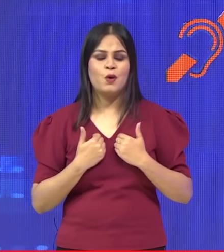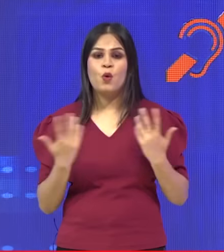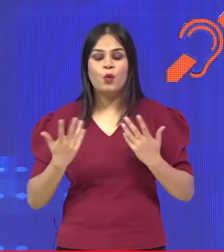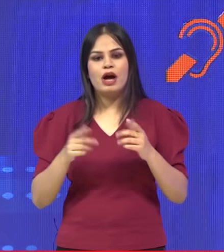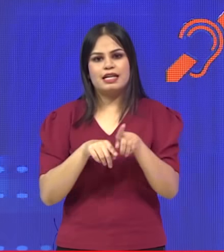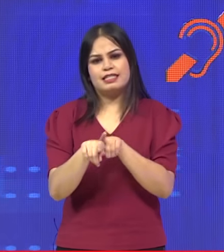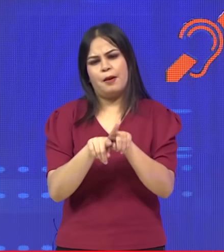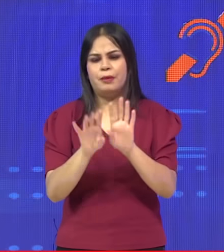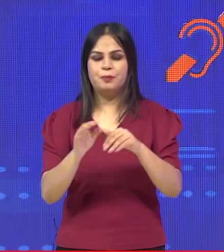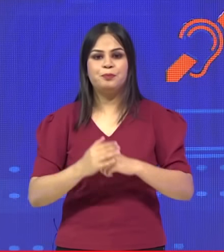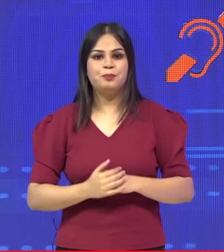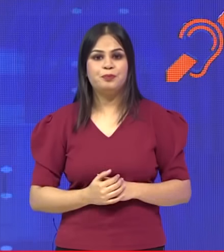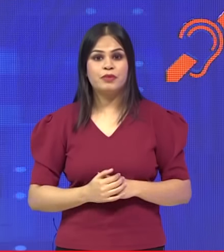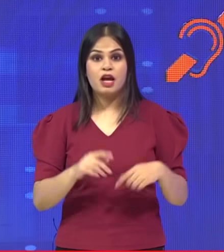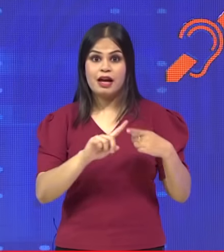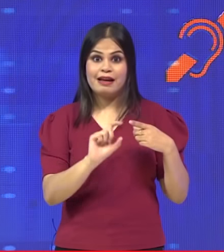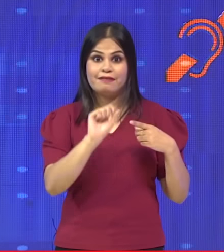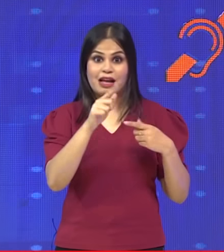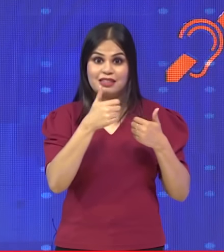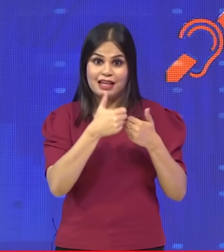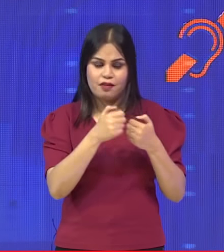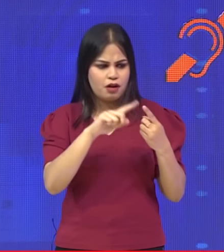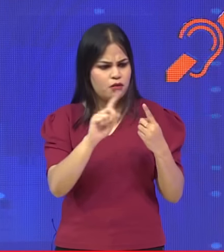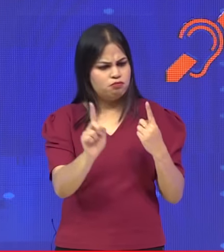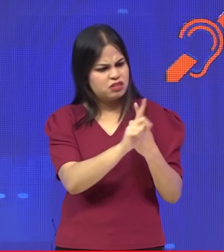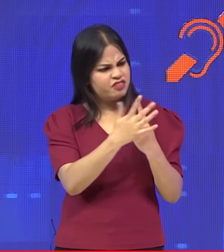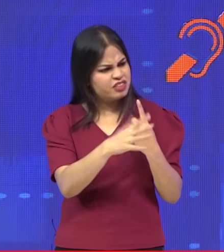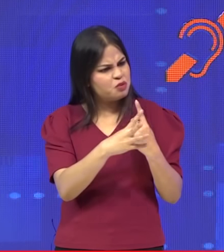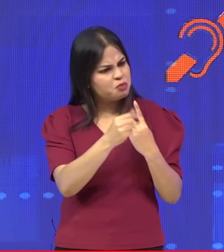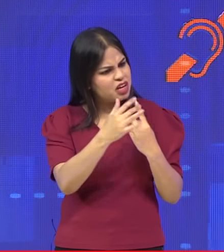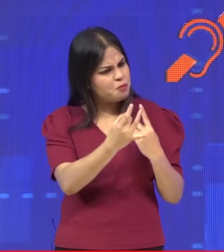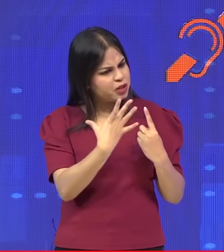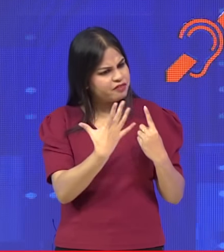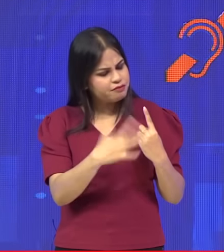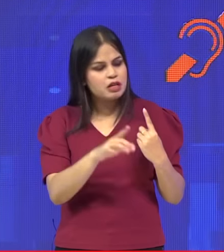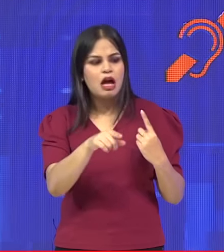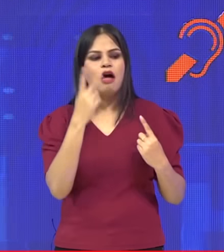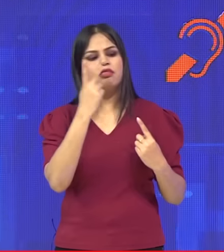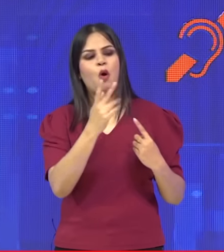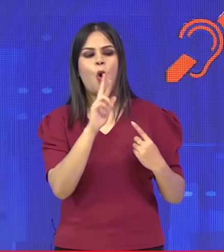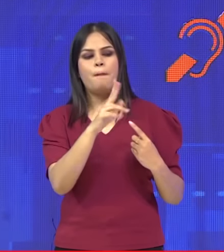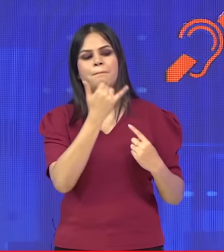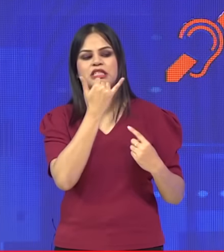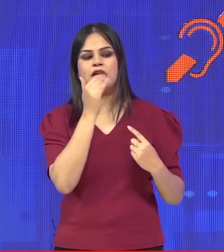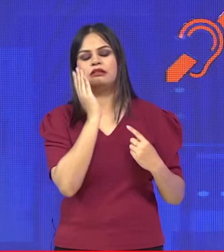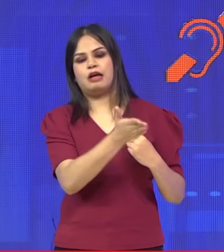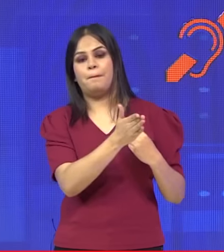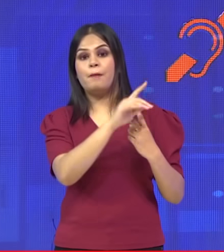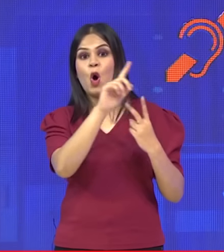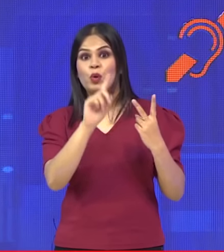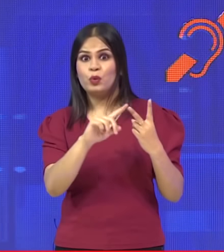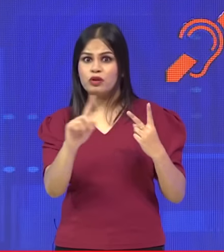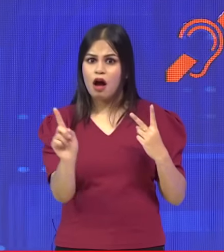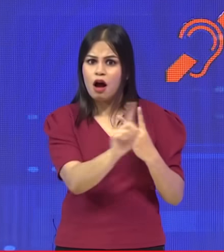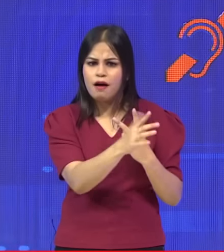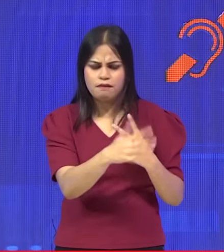क्योंकि जब एक जाति तो फोल्ड में था दूसरी जाति है तो फॉल्ट